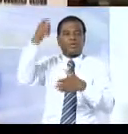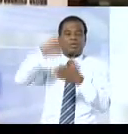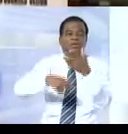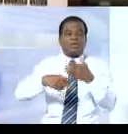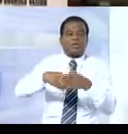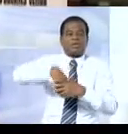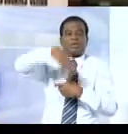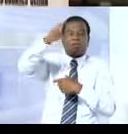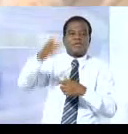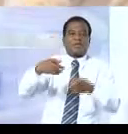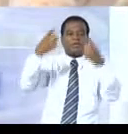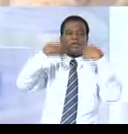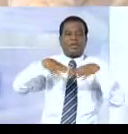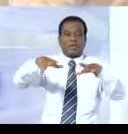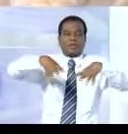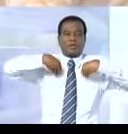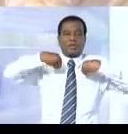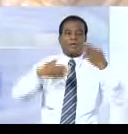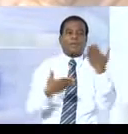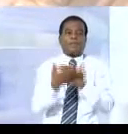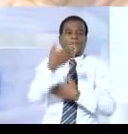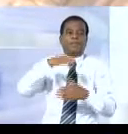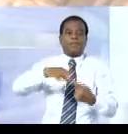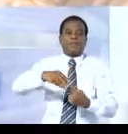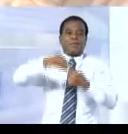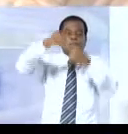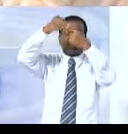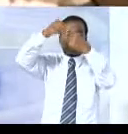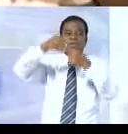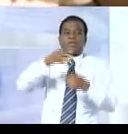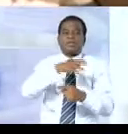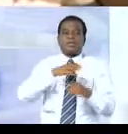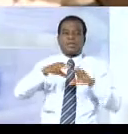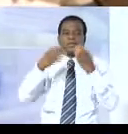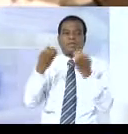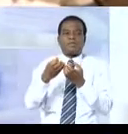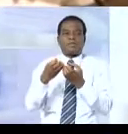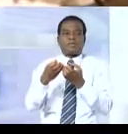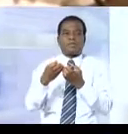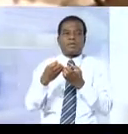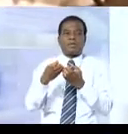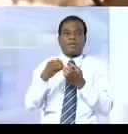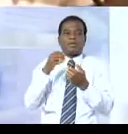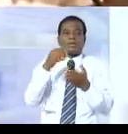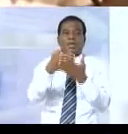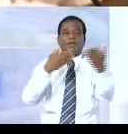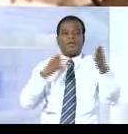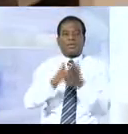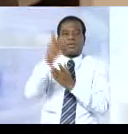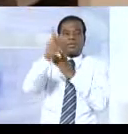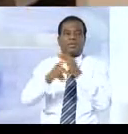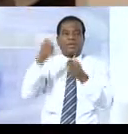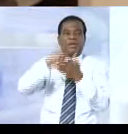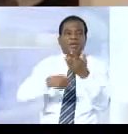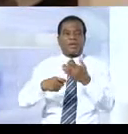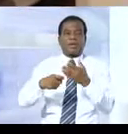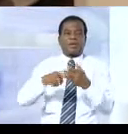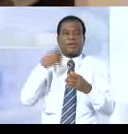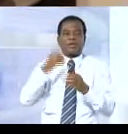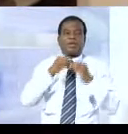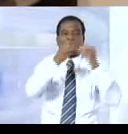extérieur commun vient d'être adopté par les experts des États membres de la CEDEAO. Cet avant-projet du tarif extérieur commun qui